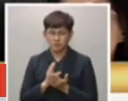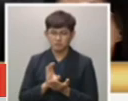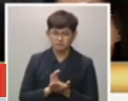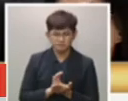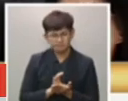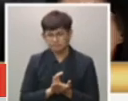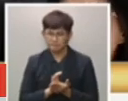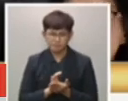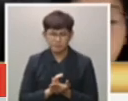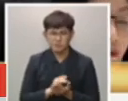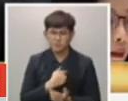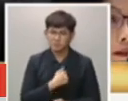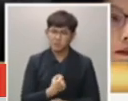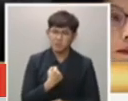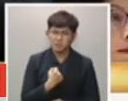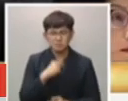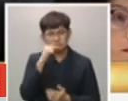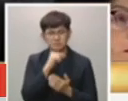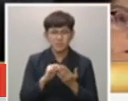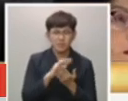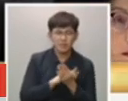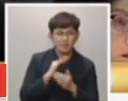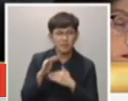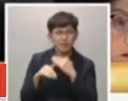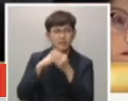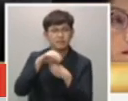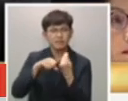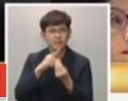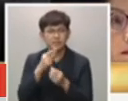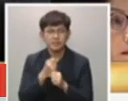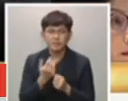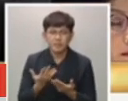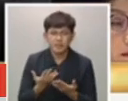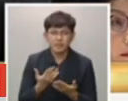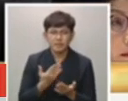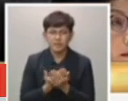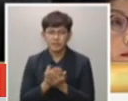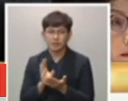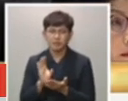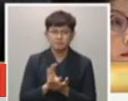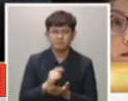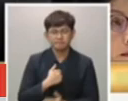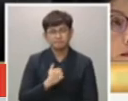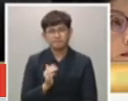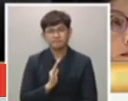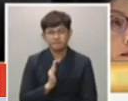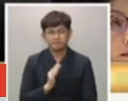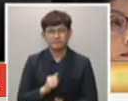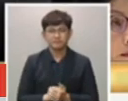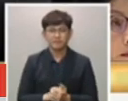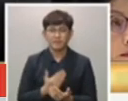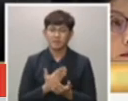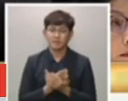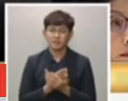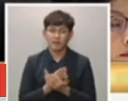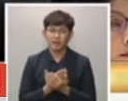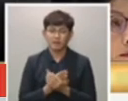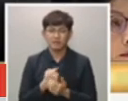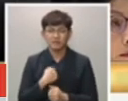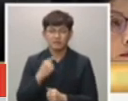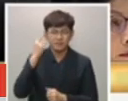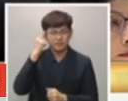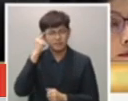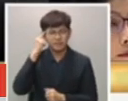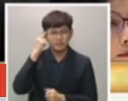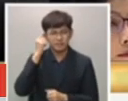ว่าประเทศไทยมันจะเดินต่อไปอย่างไรในด้านเศรษฐกิจเขาไม่กล้าที่จะลงทุนเพิ่มเขาไม่กล้าที่จะเอาเงินเนี่ย